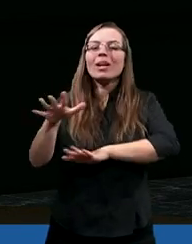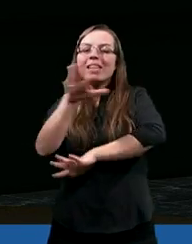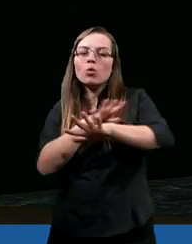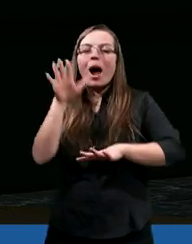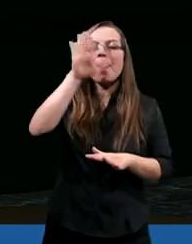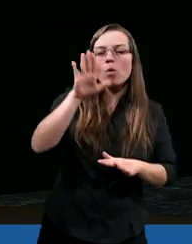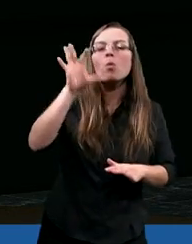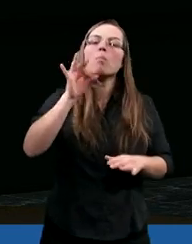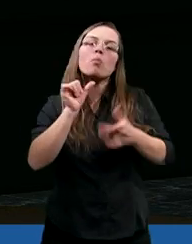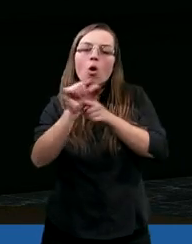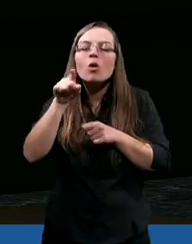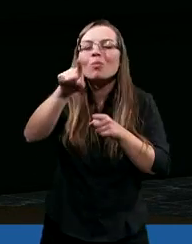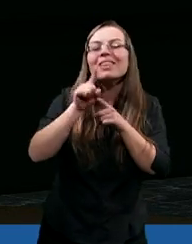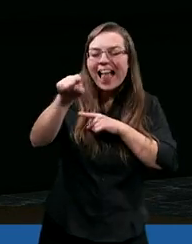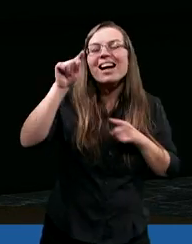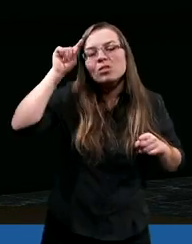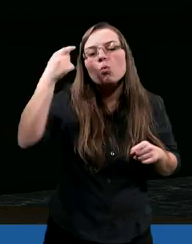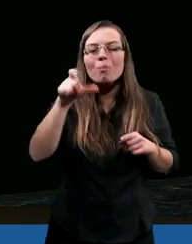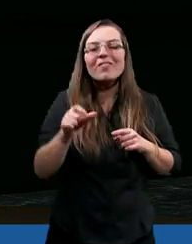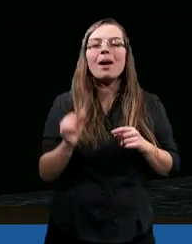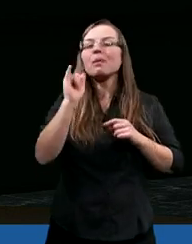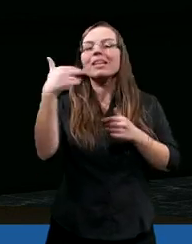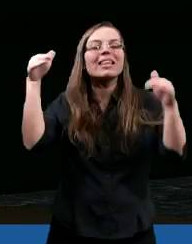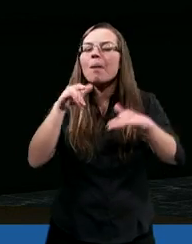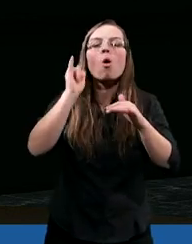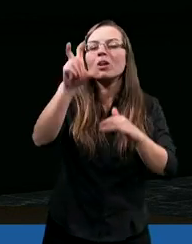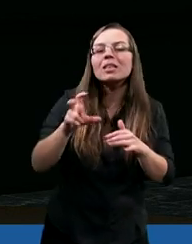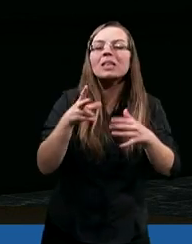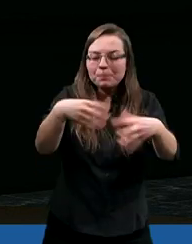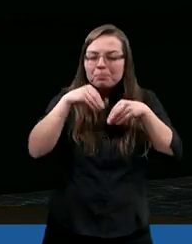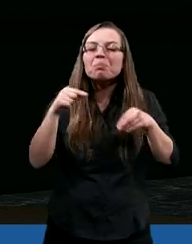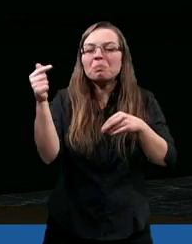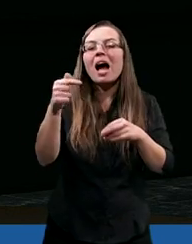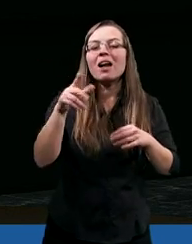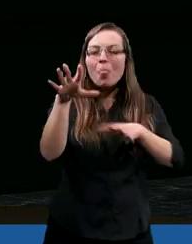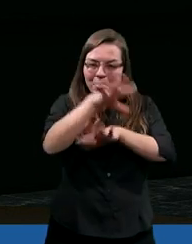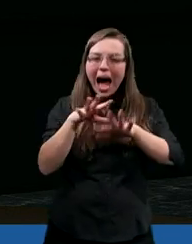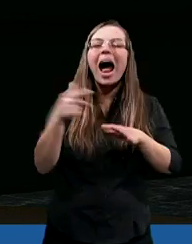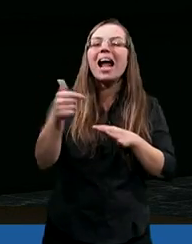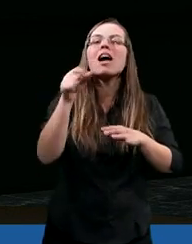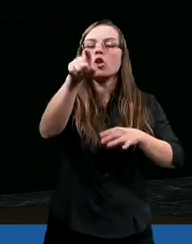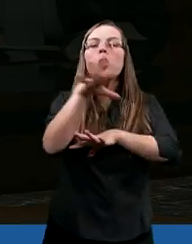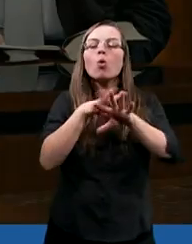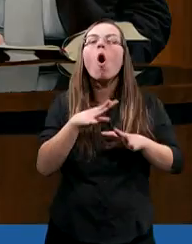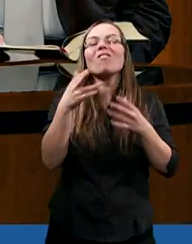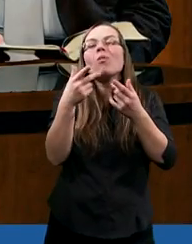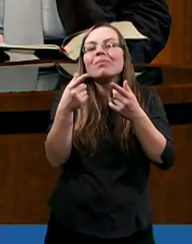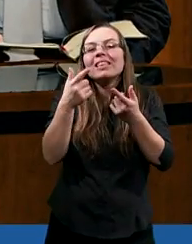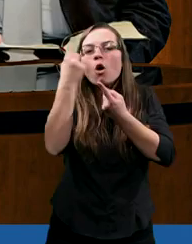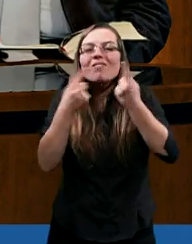Bożego, bo są dla nich głupstwem i nie może ich poznać, gdyż należy je duchowo rozsądzać.